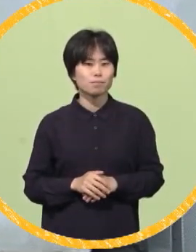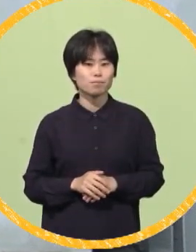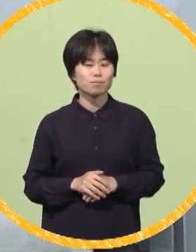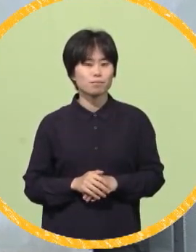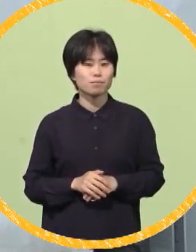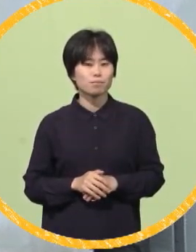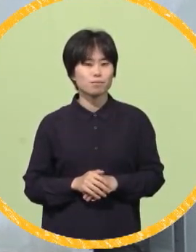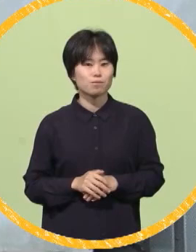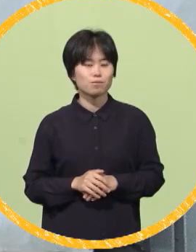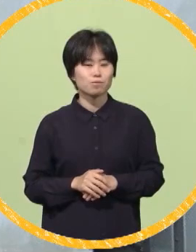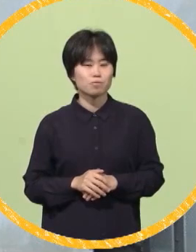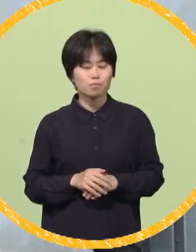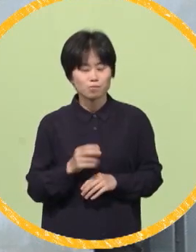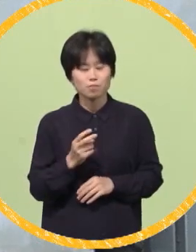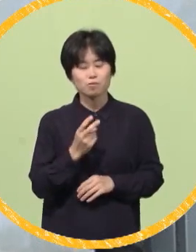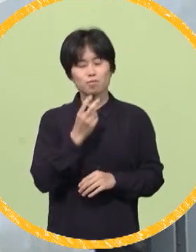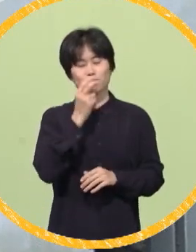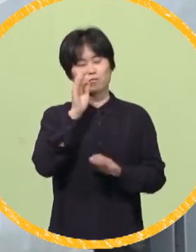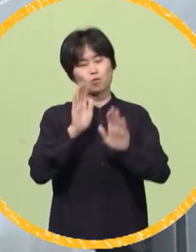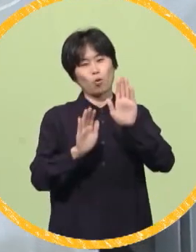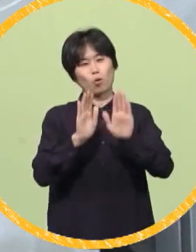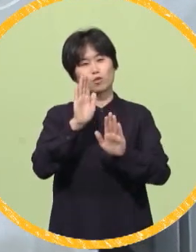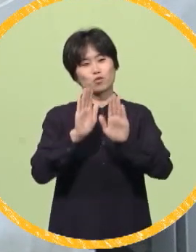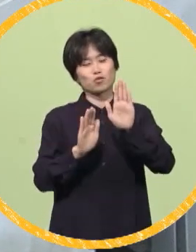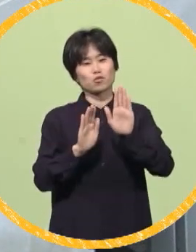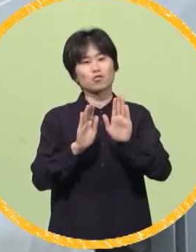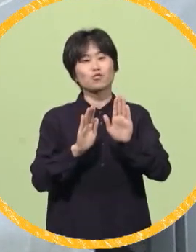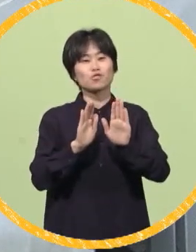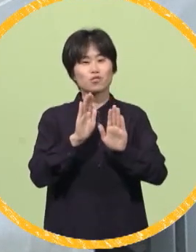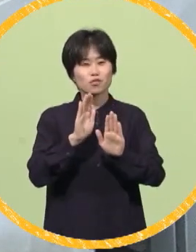その場のなんか空気とか